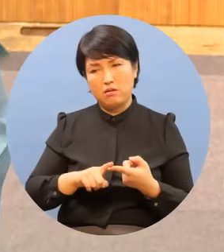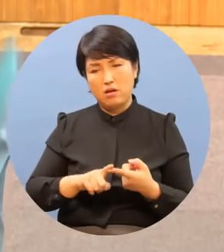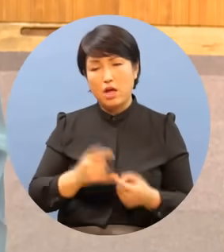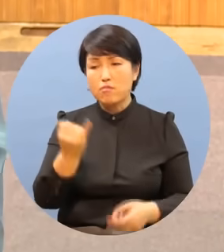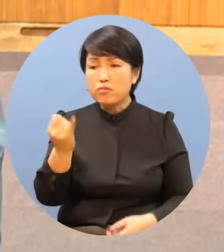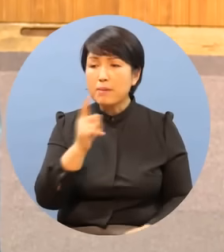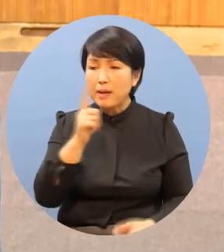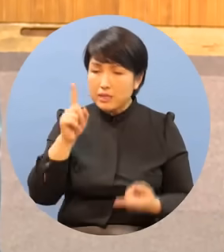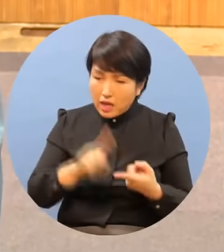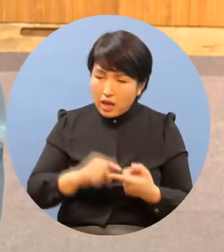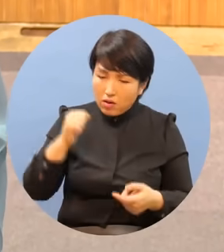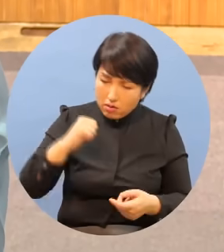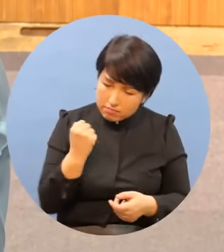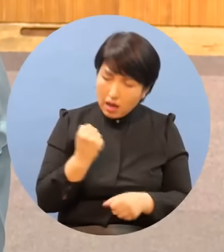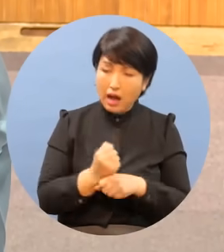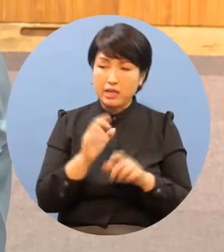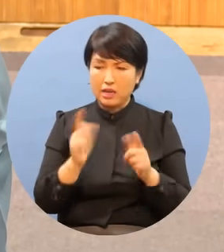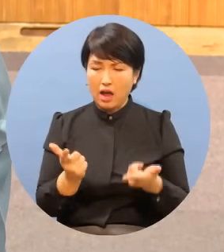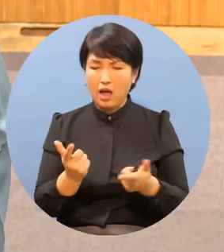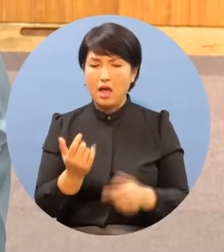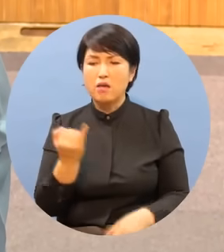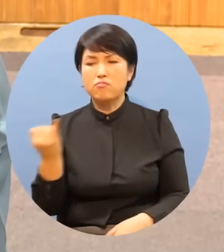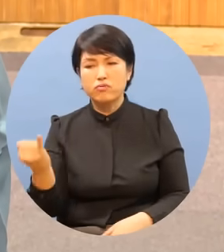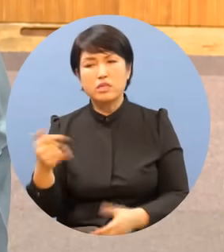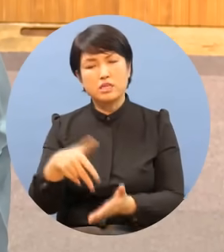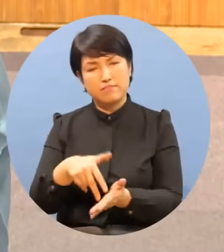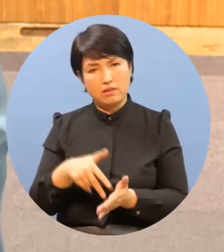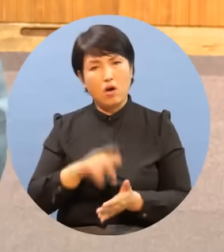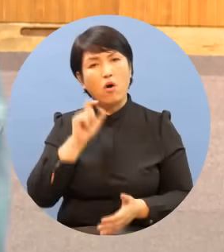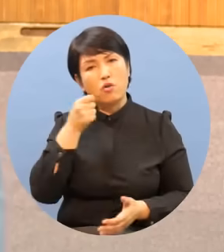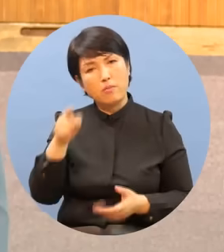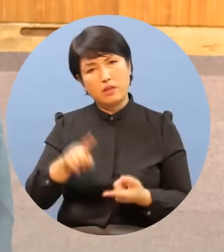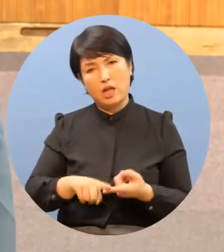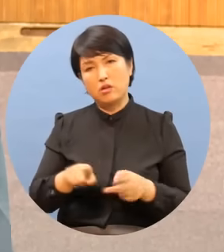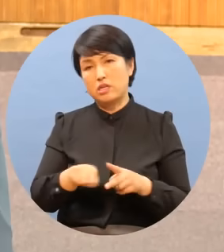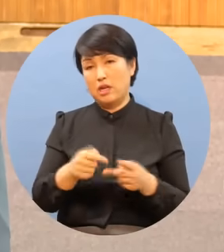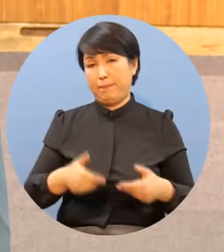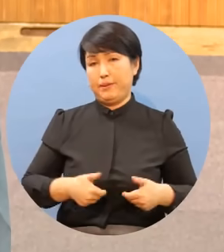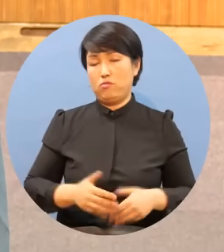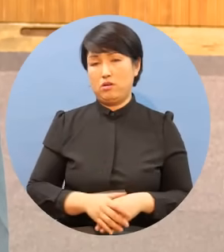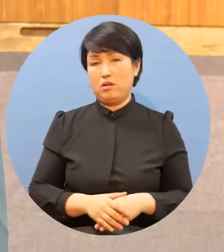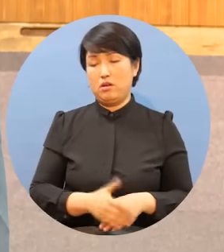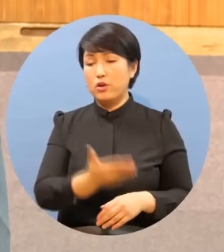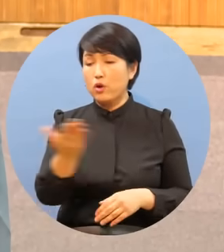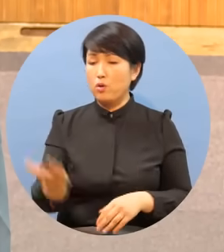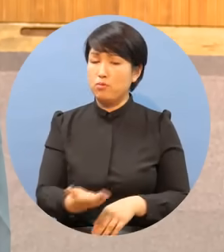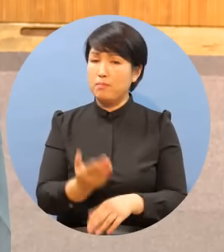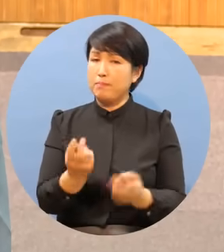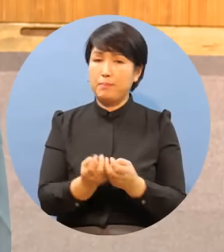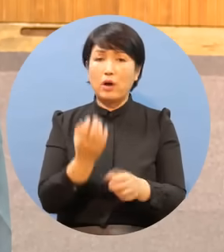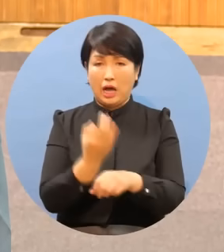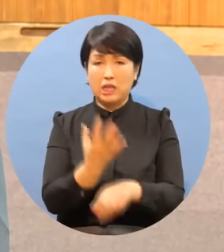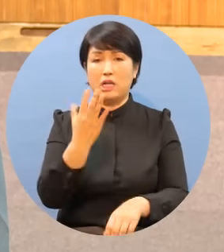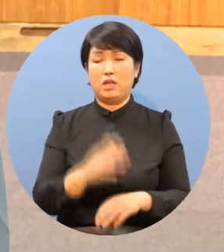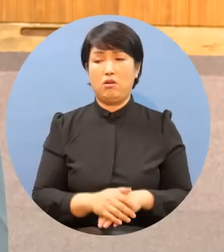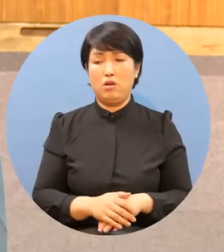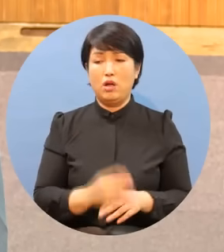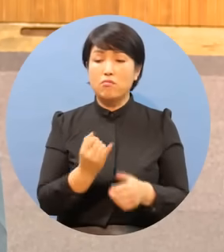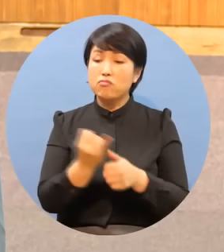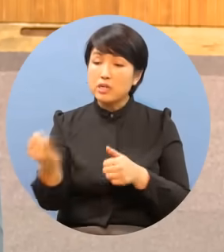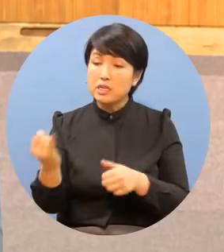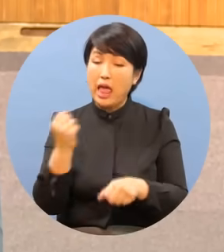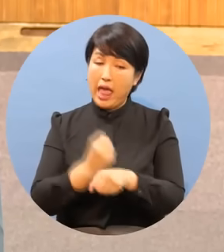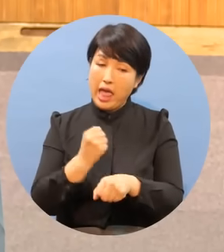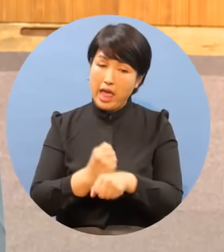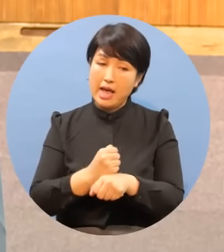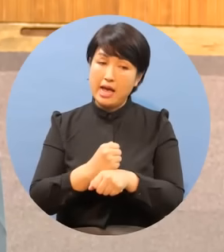아니라 아내의 어려움도 좀 이해를 해라. 그 어떻게 해결하면 되느냐? 내가 볼 때는 간단해요. 아내 하자는